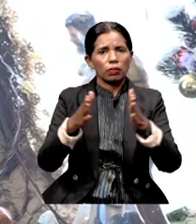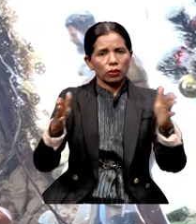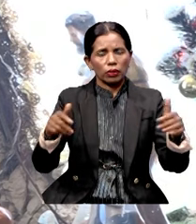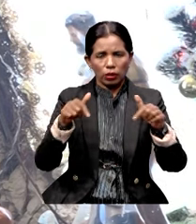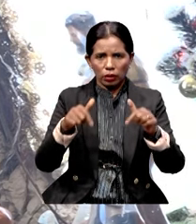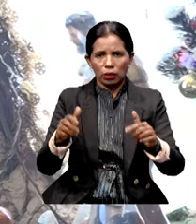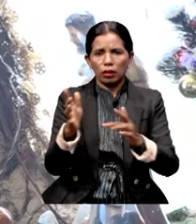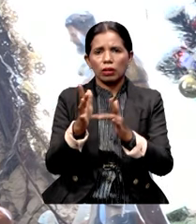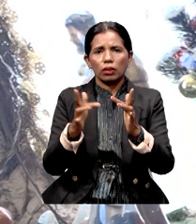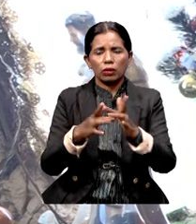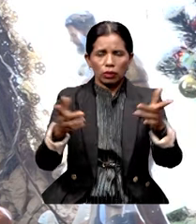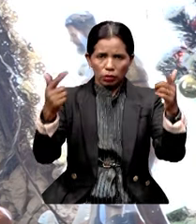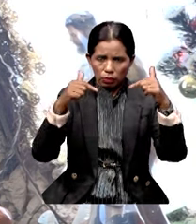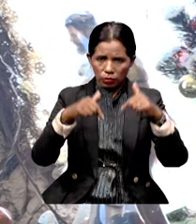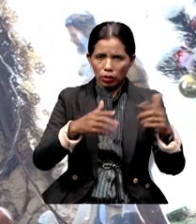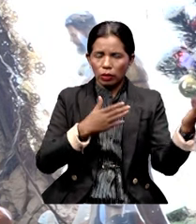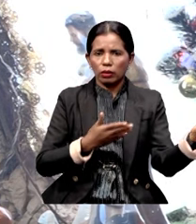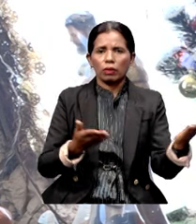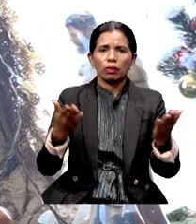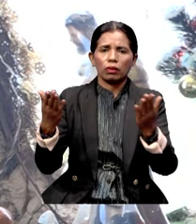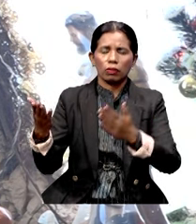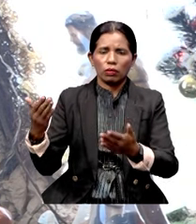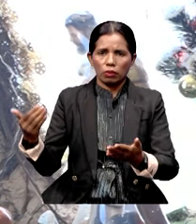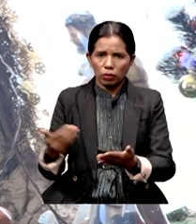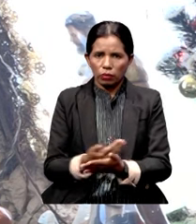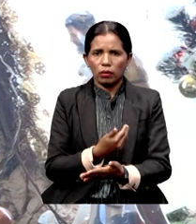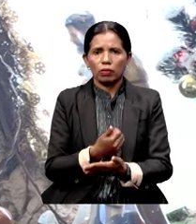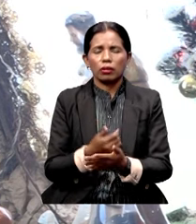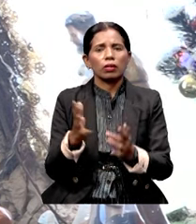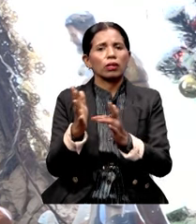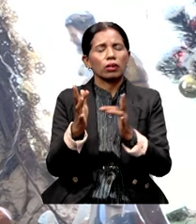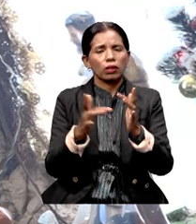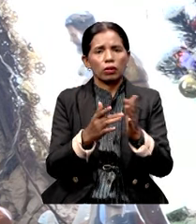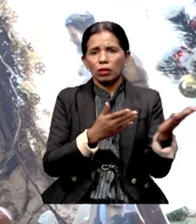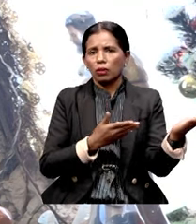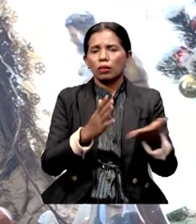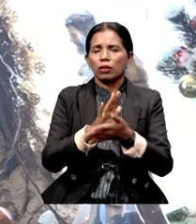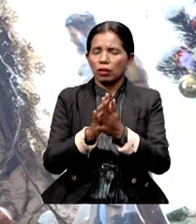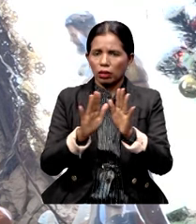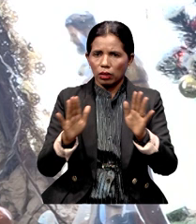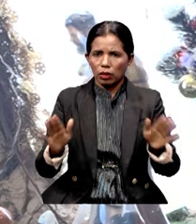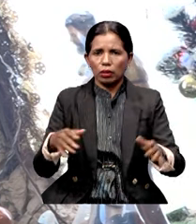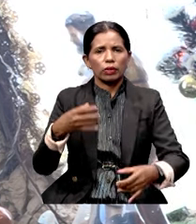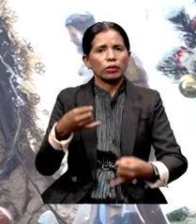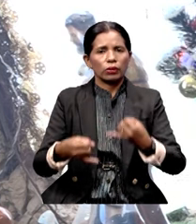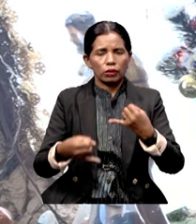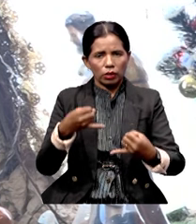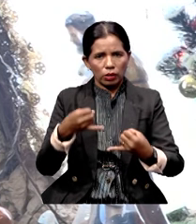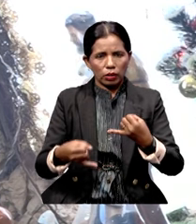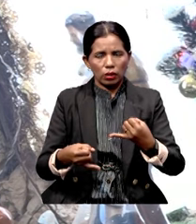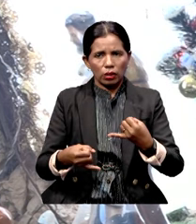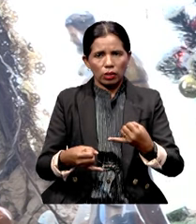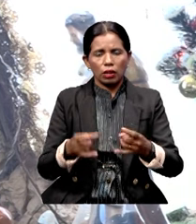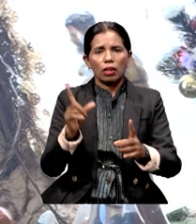Jesus ni amai, lori buat nebei fun. Jesus lori damen. Justiça,